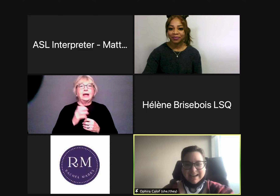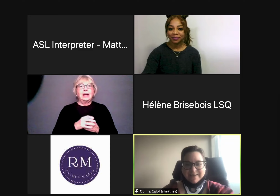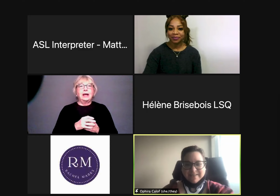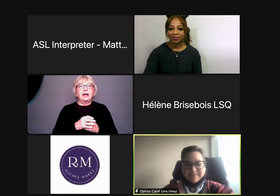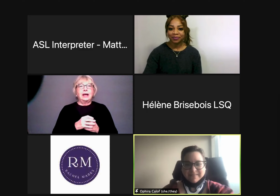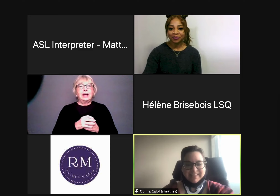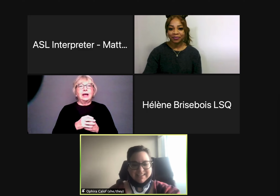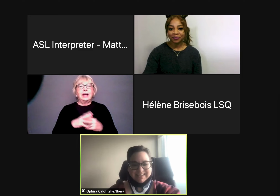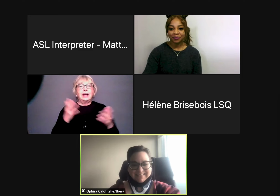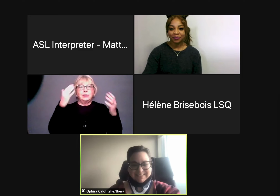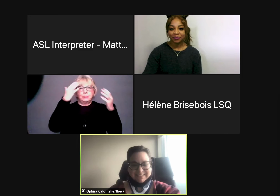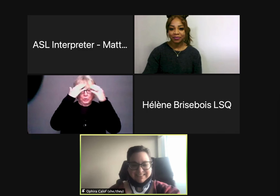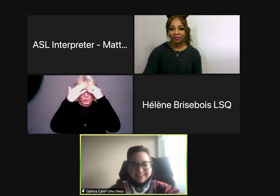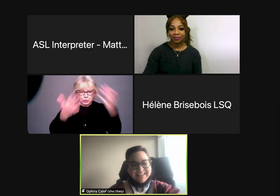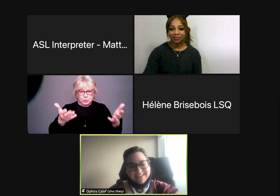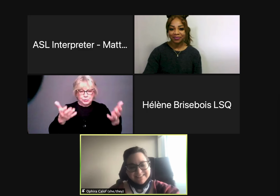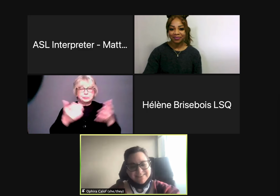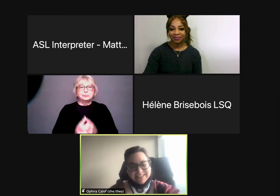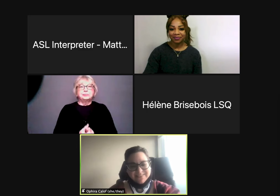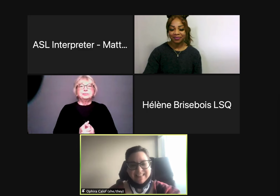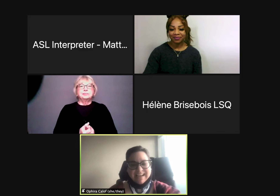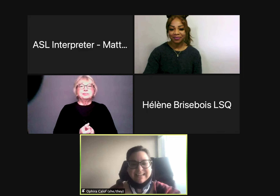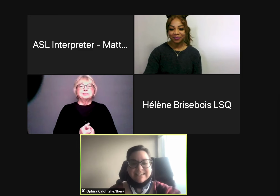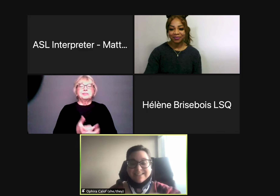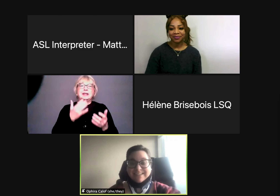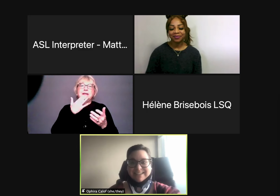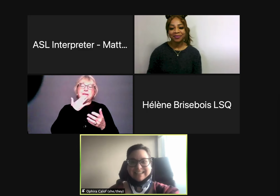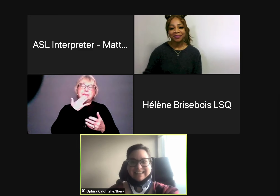Bonjour. Merci.